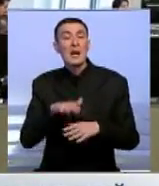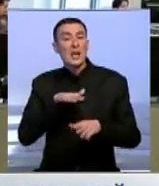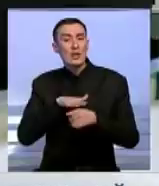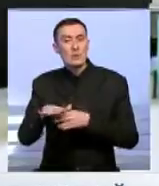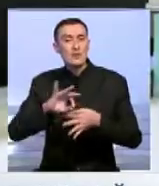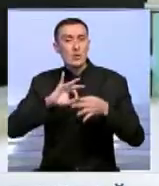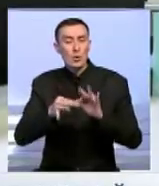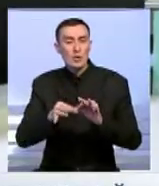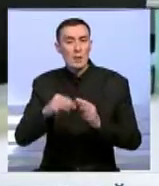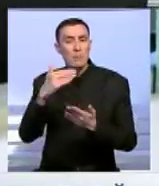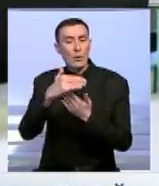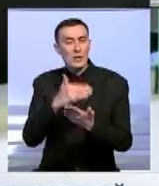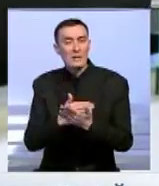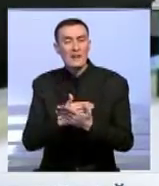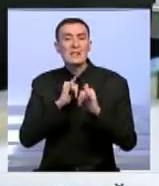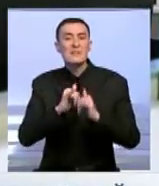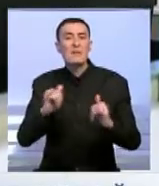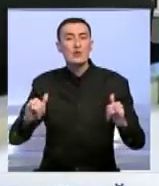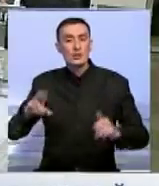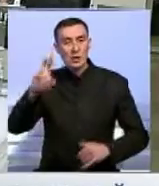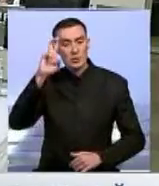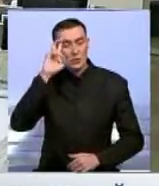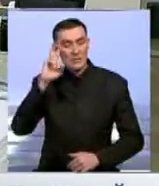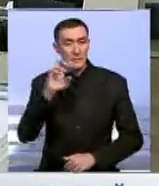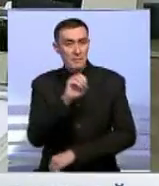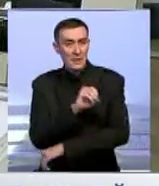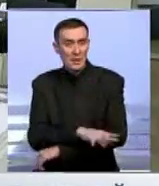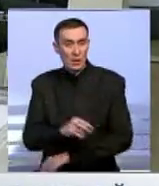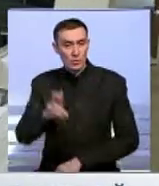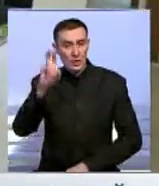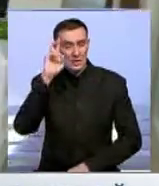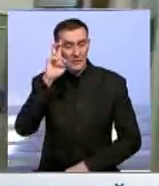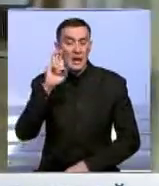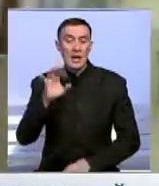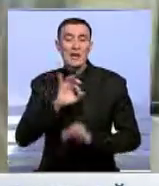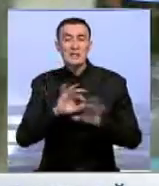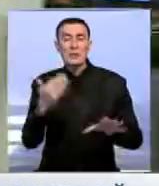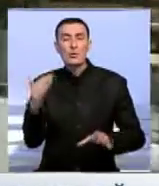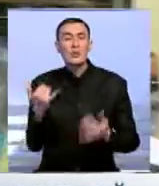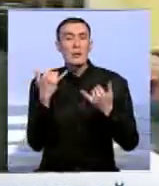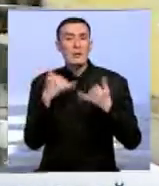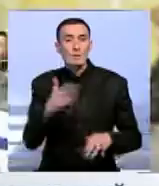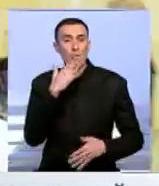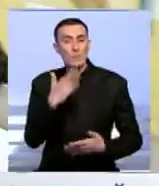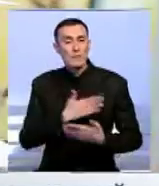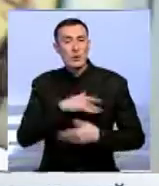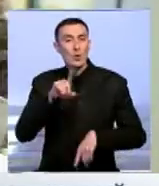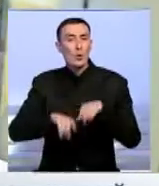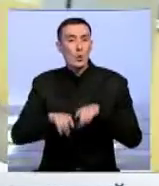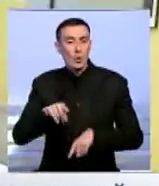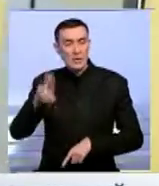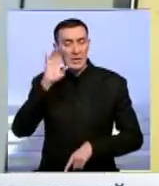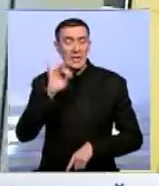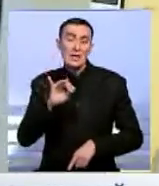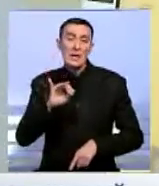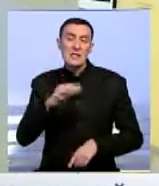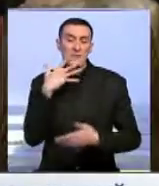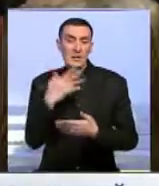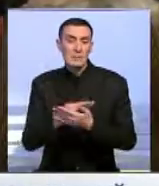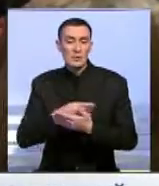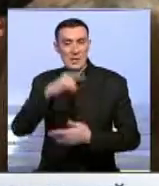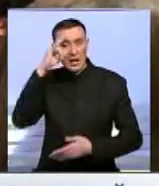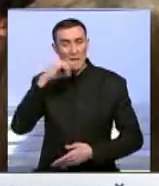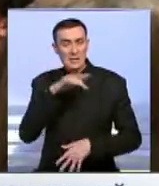реализовывать сложные проекты в развивающихся странах. Янг Джин рассказала о ее необыкновенной любви к родине и своим землякам,